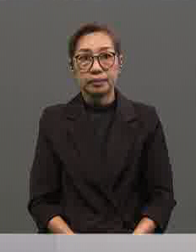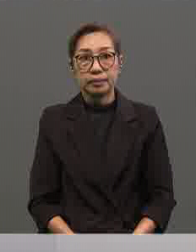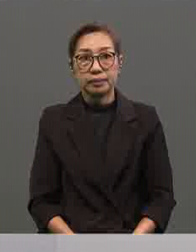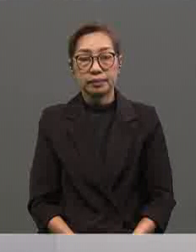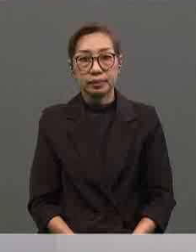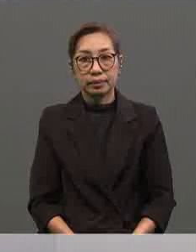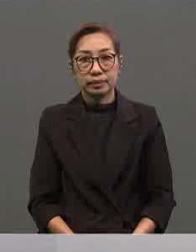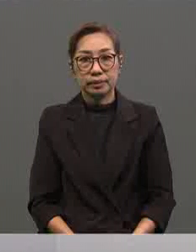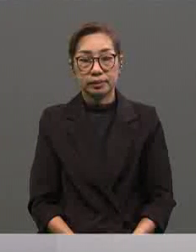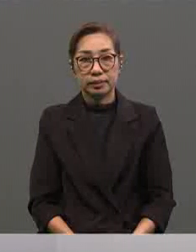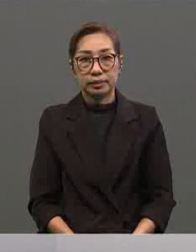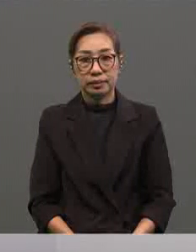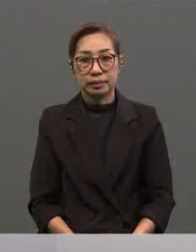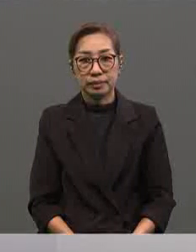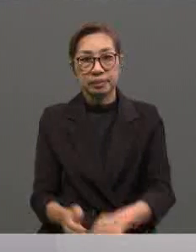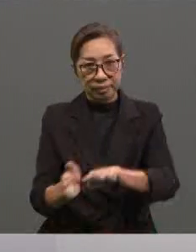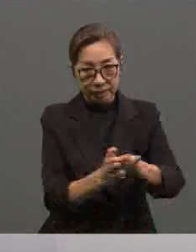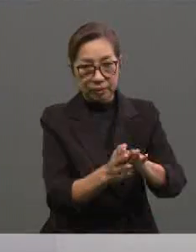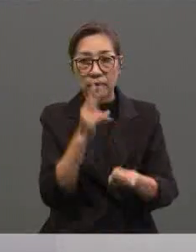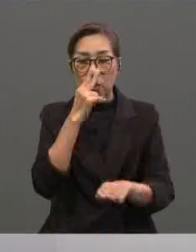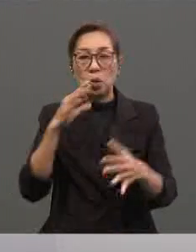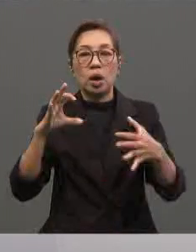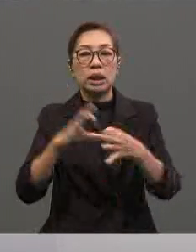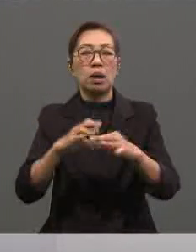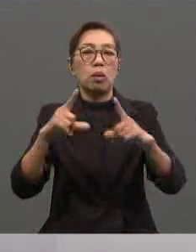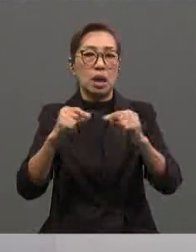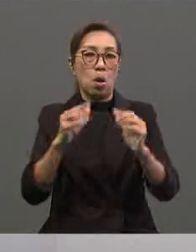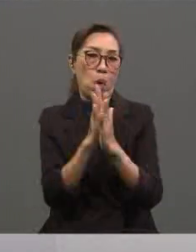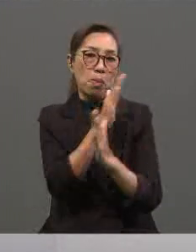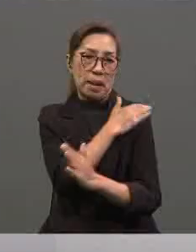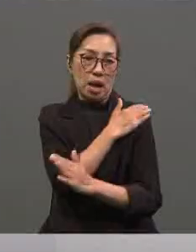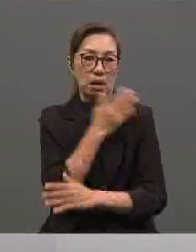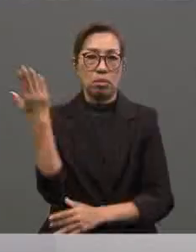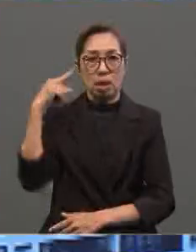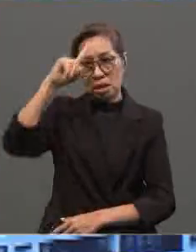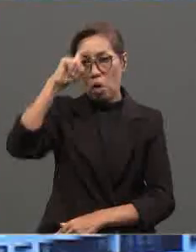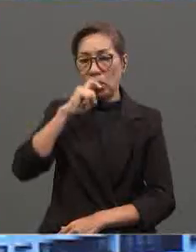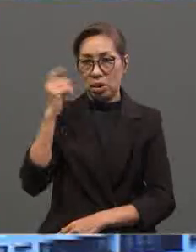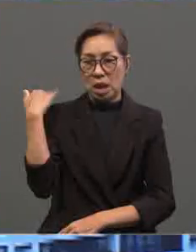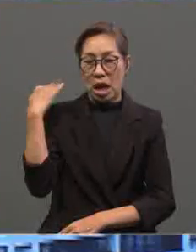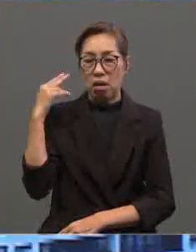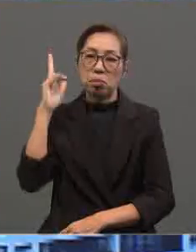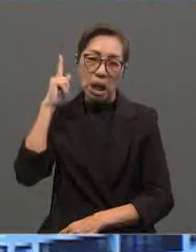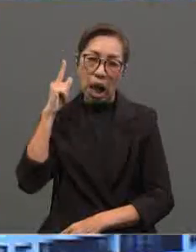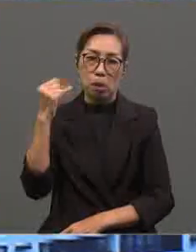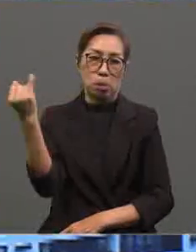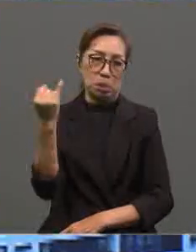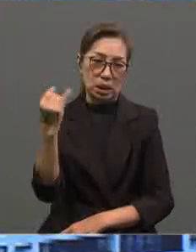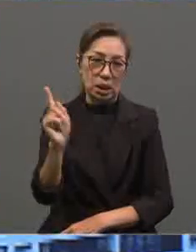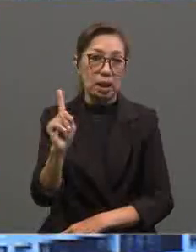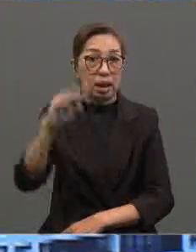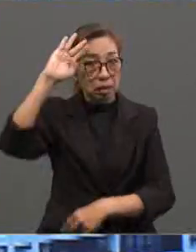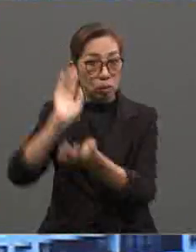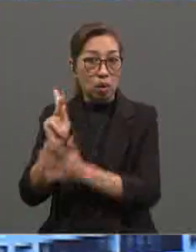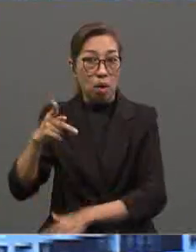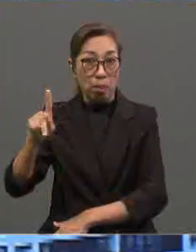มาดูเรื่องของเรื่องฉาวในวงการสงกรานต์นะครับเมื่อช่วงสุดสัปดาห์ที่ผ่านมานะครับคือกรณีที่กองปราบปราม